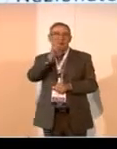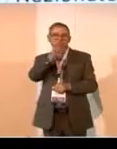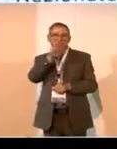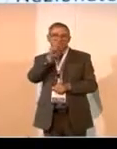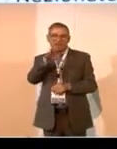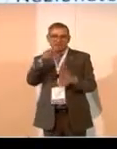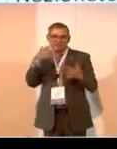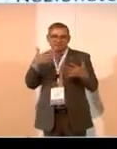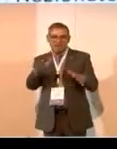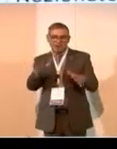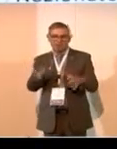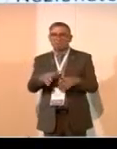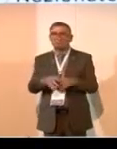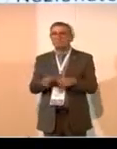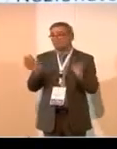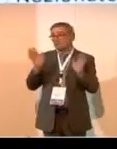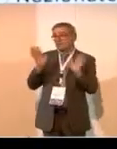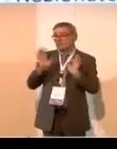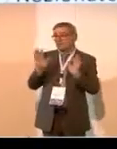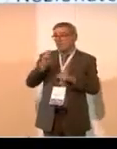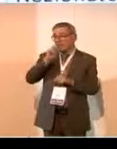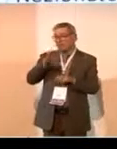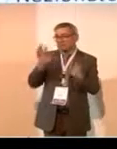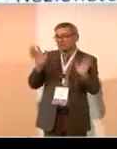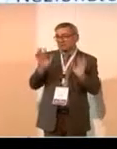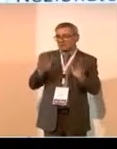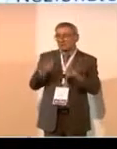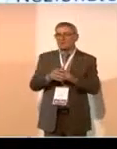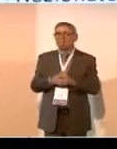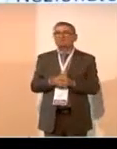d'allarme terribili, preoccupanti.